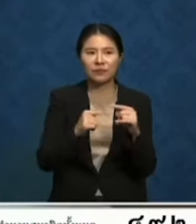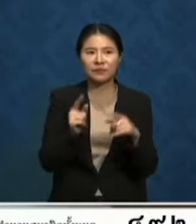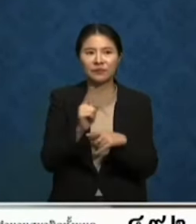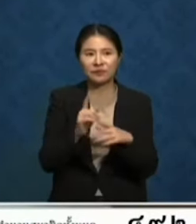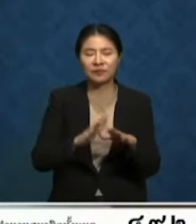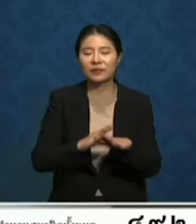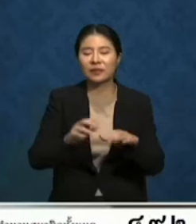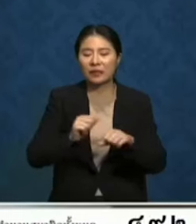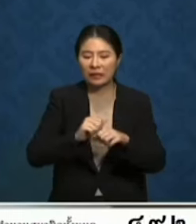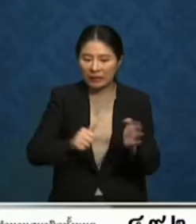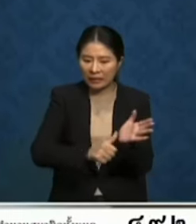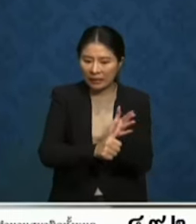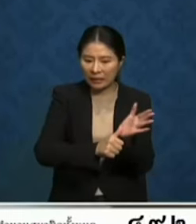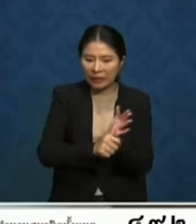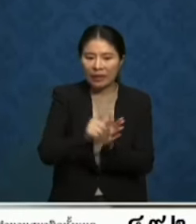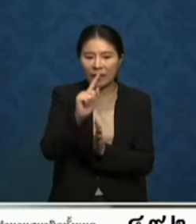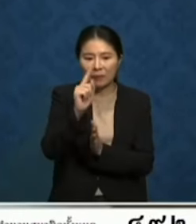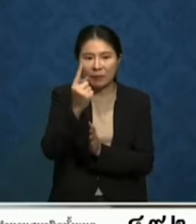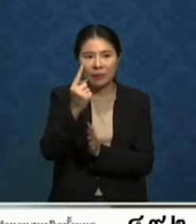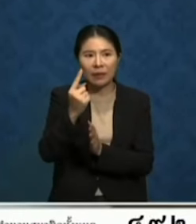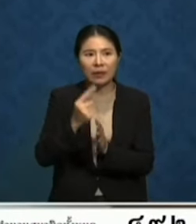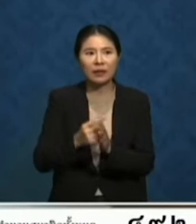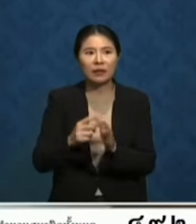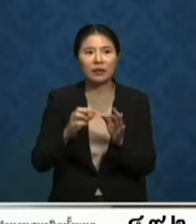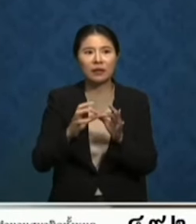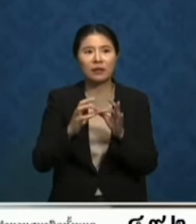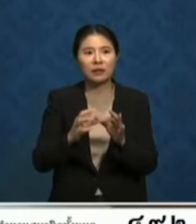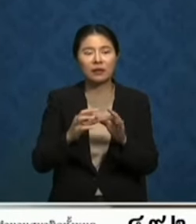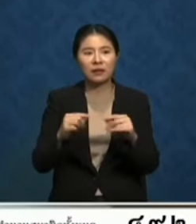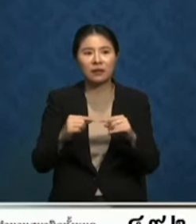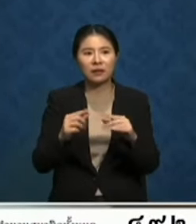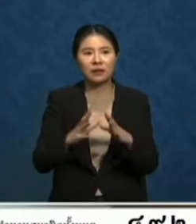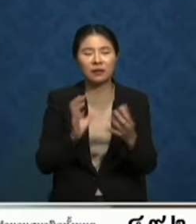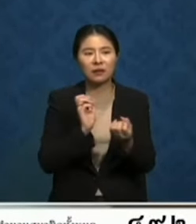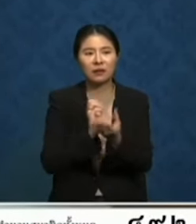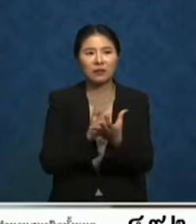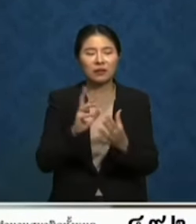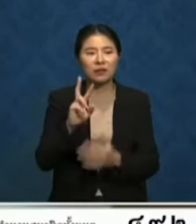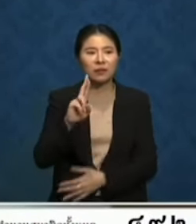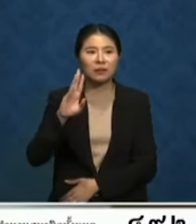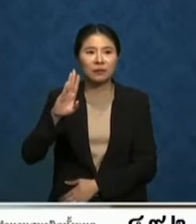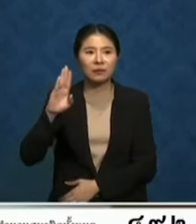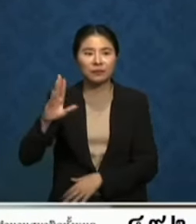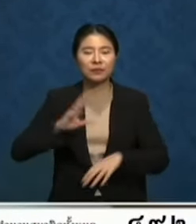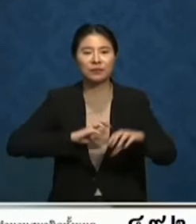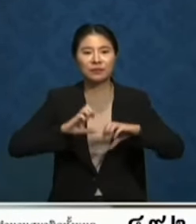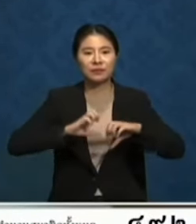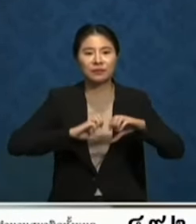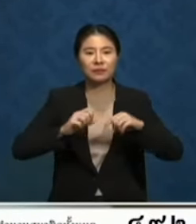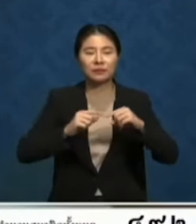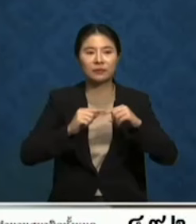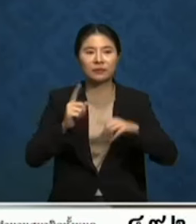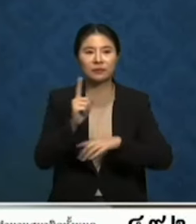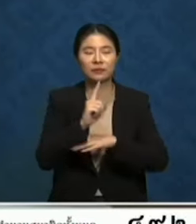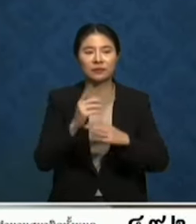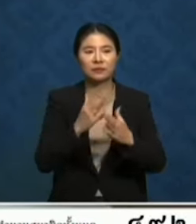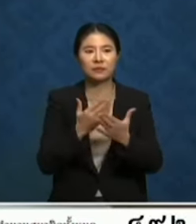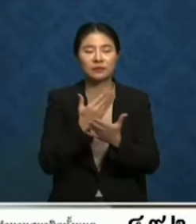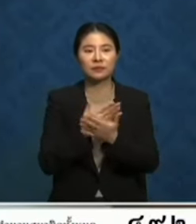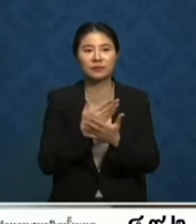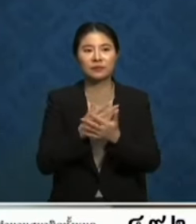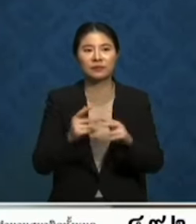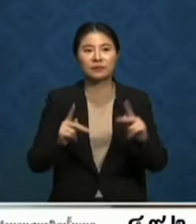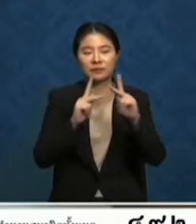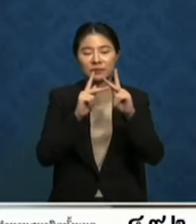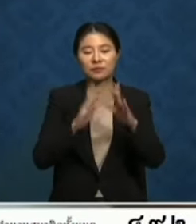ป่าแล้วก็ล่าหนูตัวเดียวครับความเสียหายในระบบการบริหารการแผ่นดินเรื่องงานเงินคงคลัง